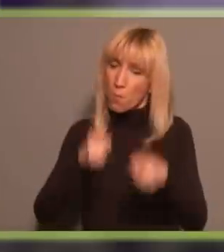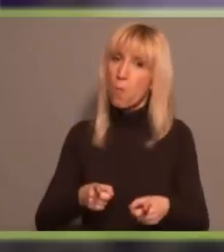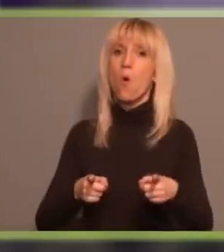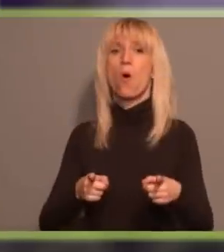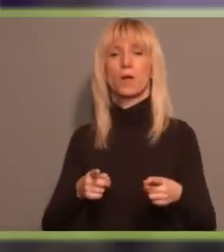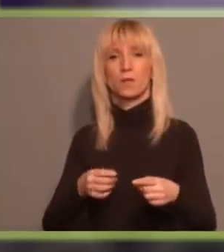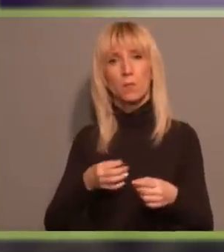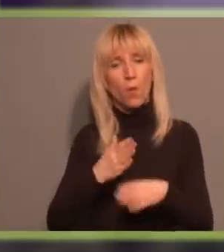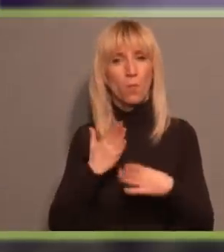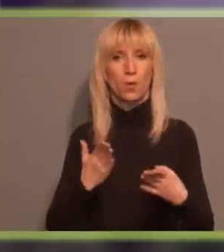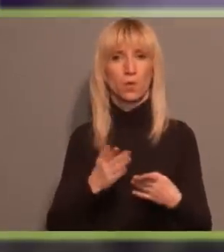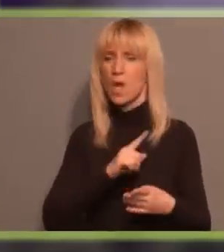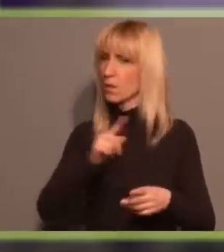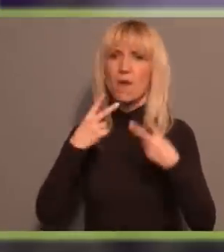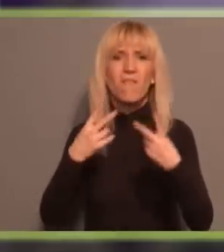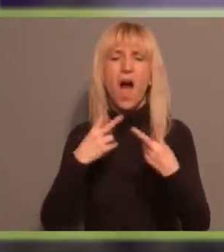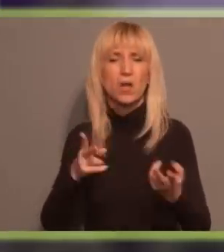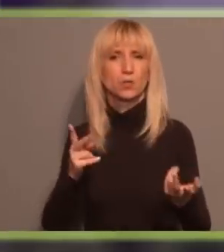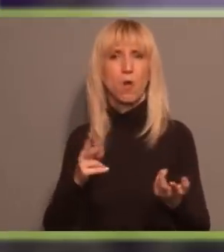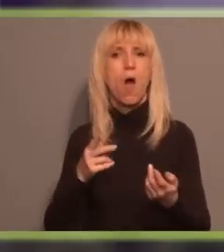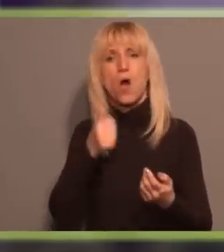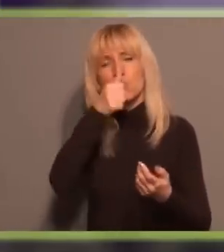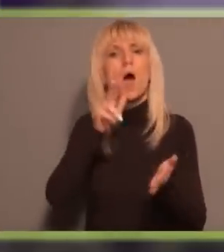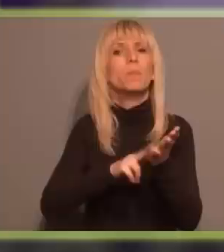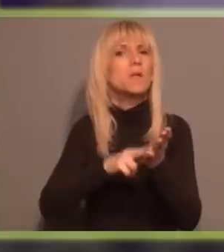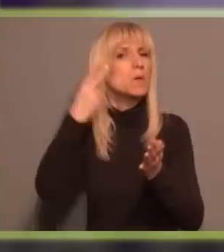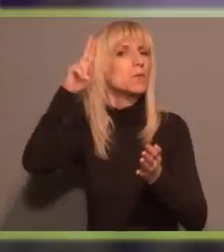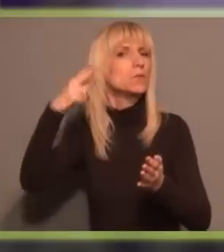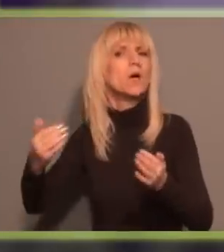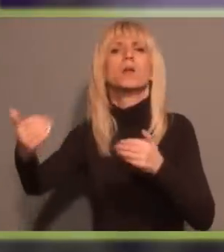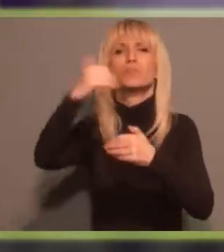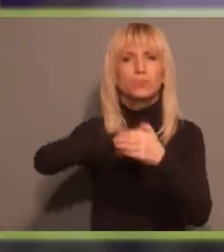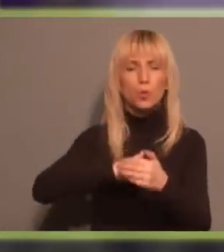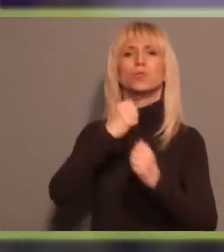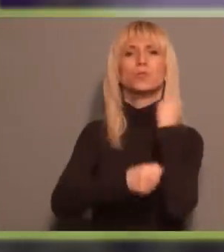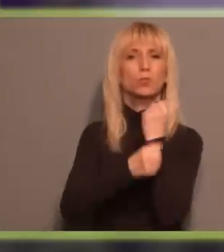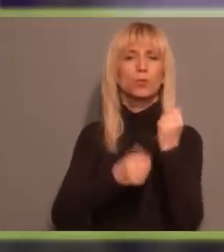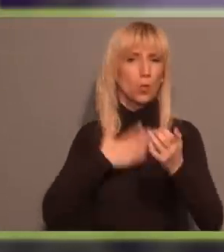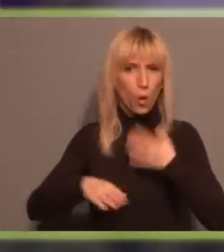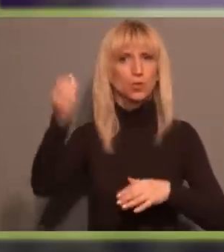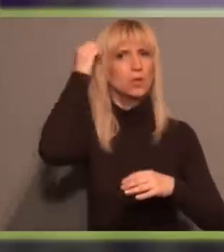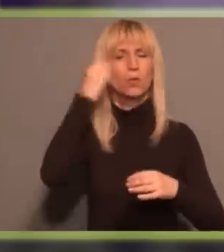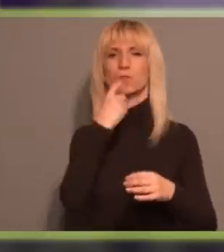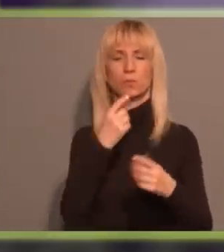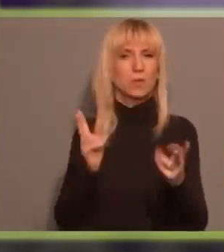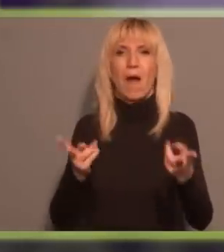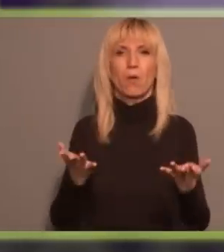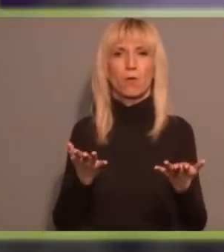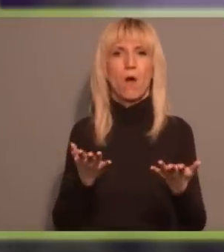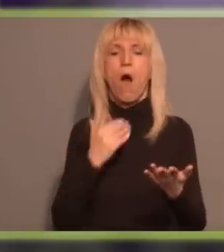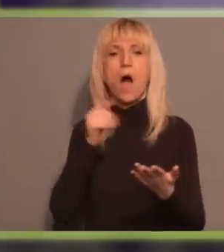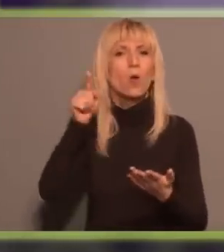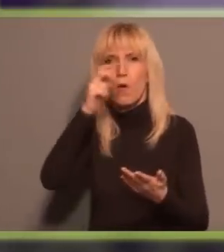makar nešto, nema veze što se desi koji su stranci, a vole Srbiju ili hoće da znaju srpski, ko će da im